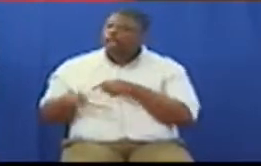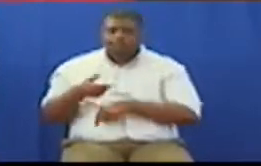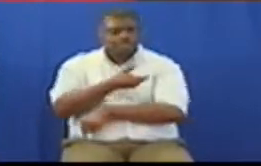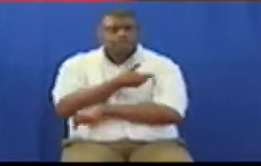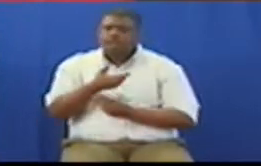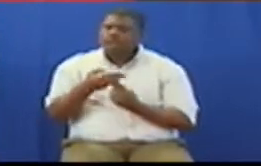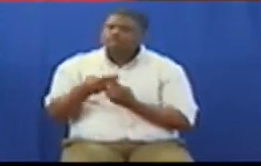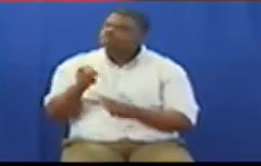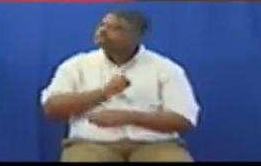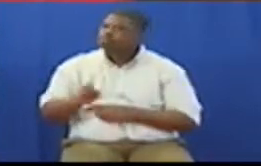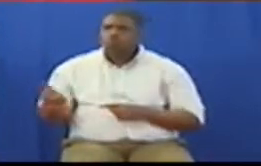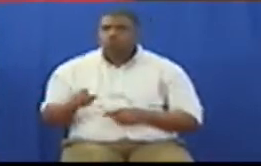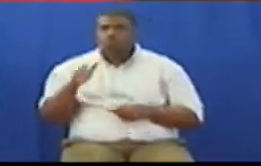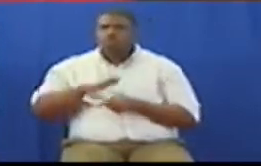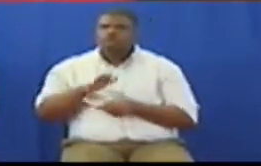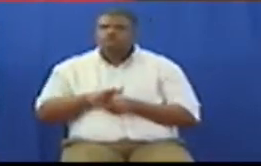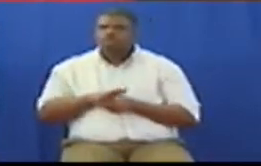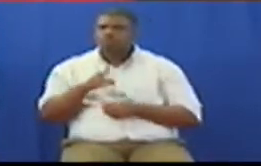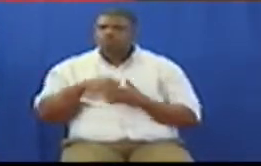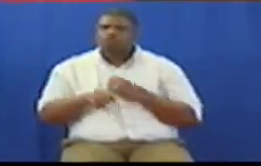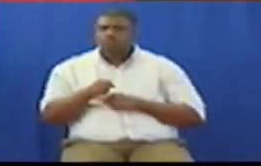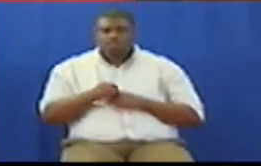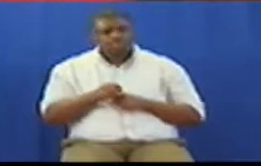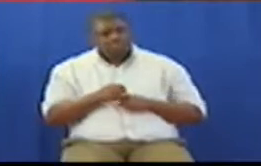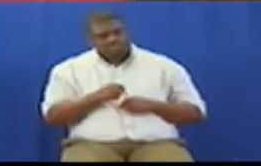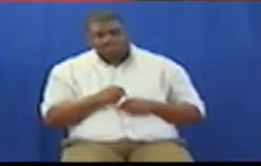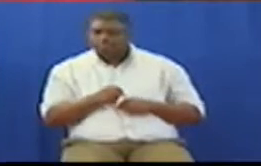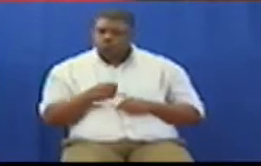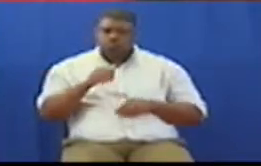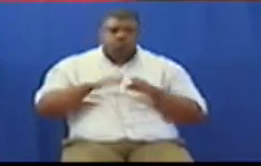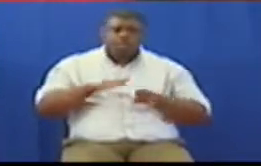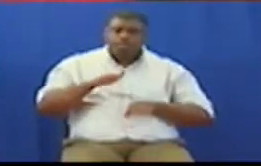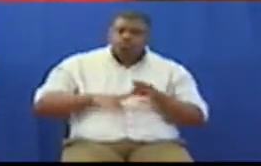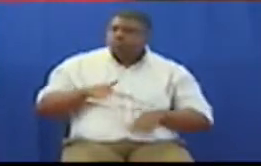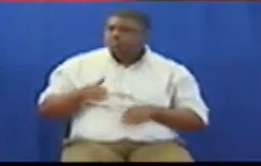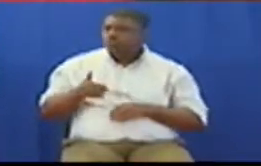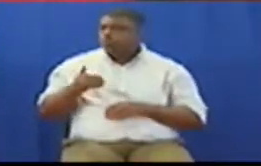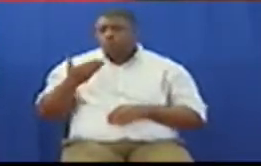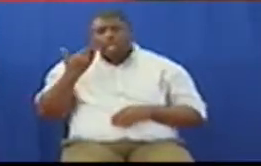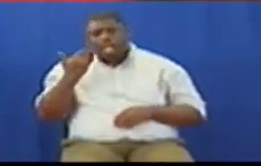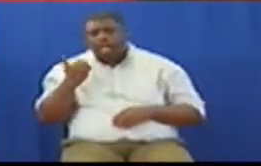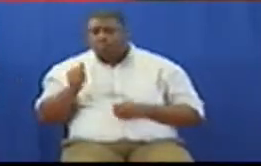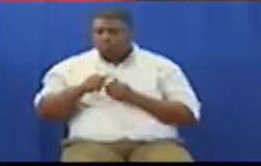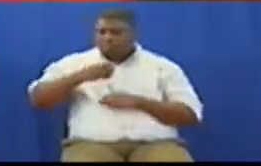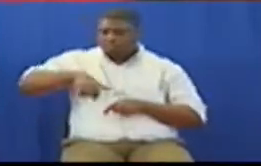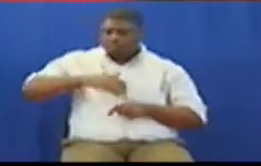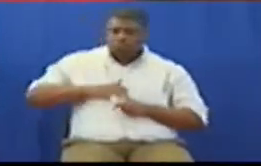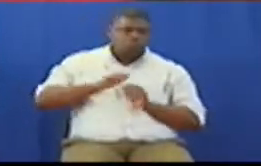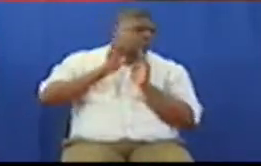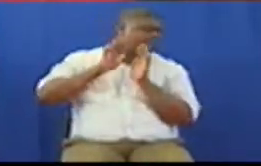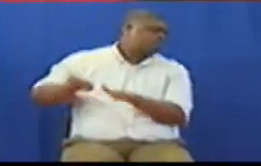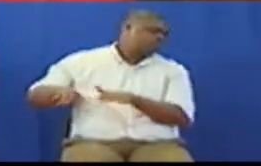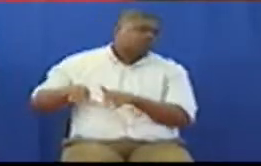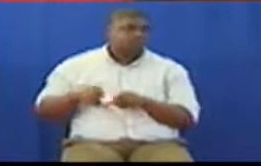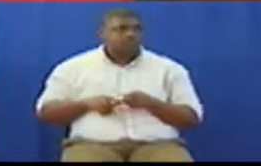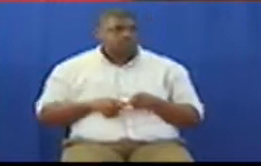Wengi wamekuwa trendi kwenye Western tradition, Oxford tradition, wanabeza mambo yetu kana kwamba sisi kama wazungu kuja